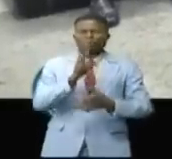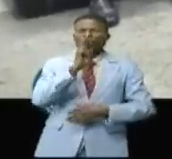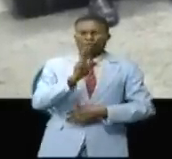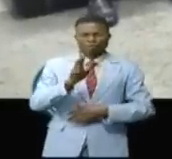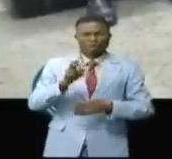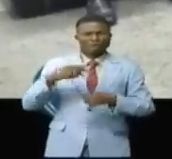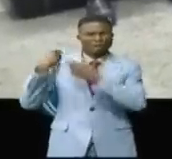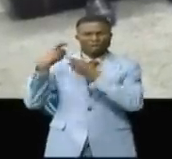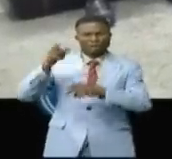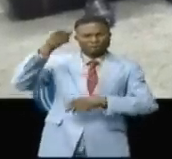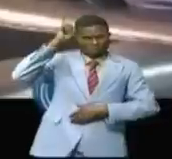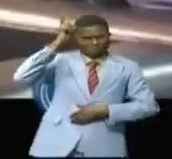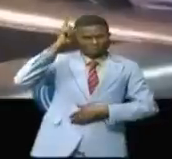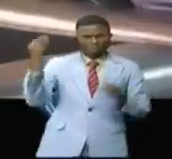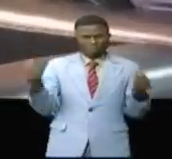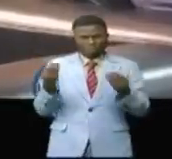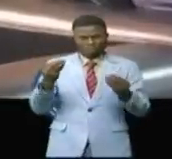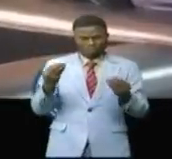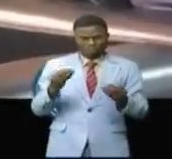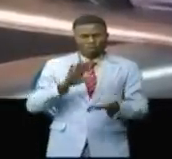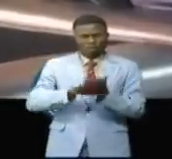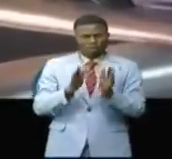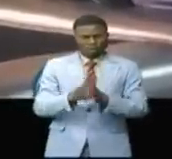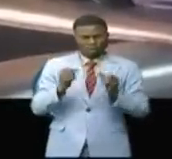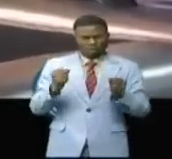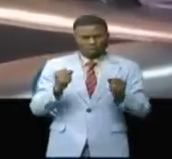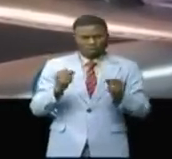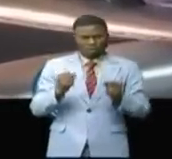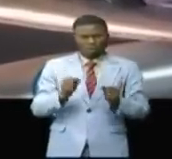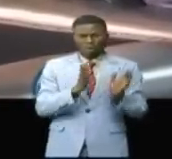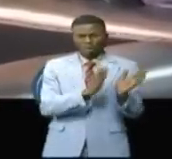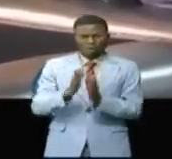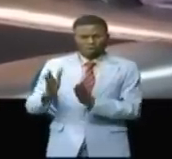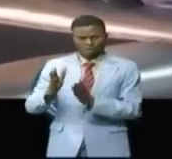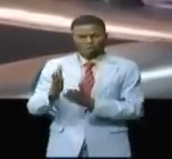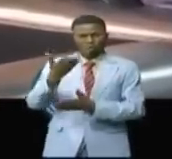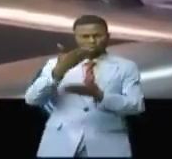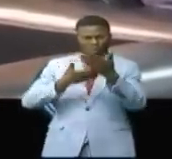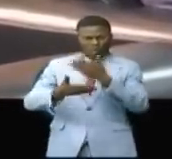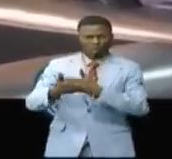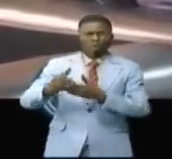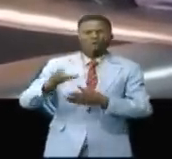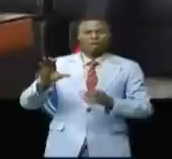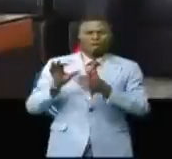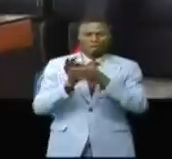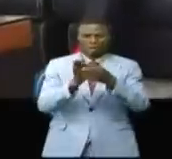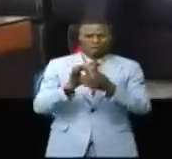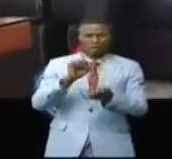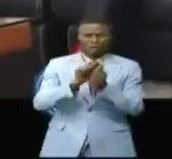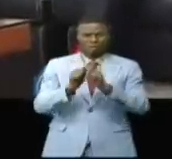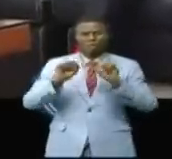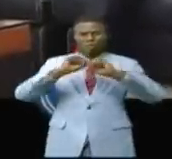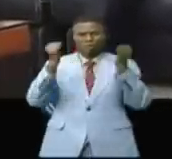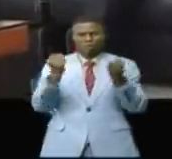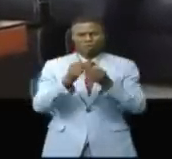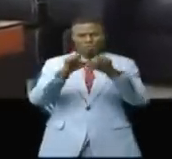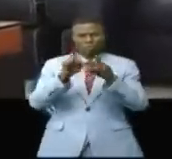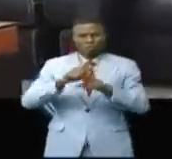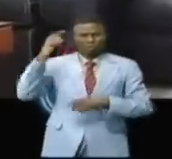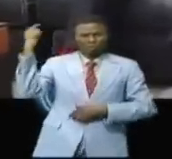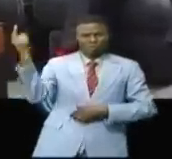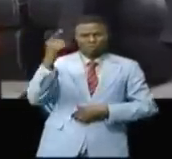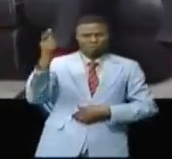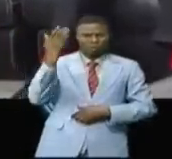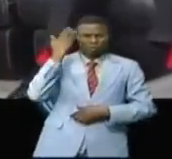décennies c'est en vue de les redynamiser et en prévoir des passerelles des collaborations dans les domaines social et humanitaire qu'est